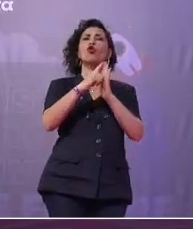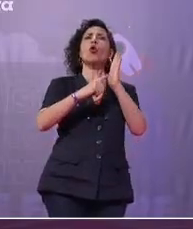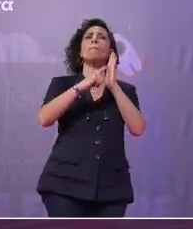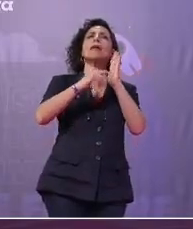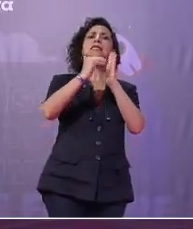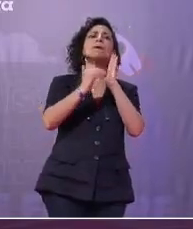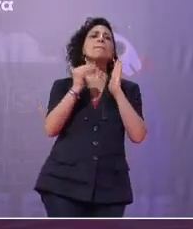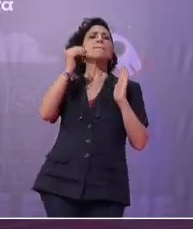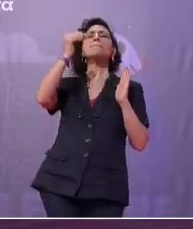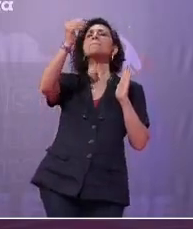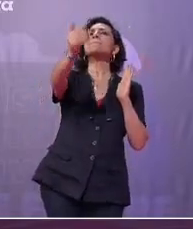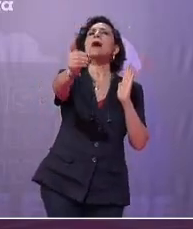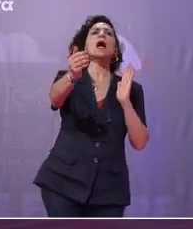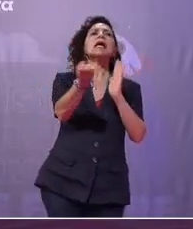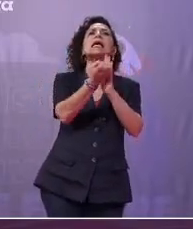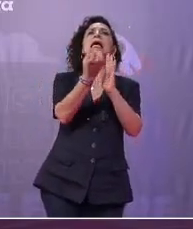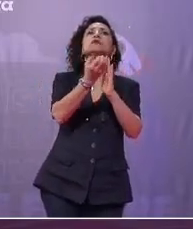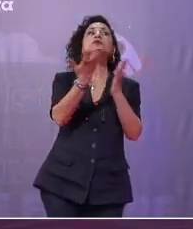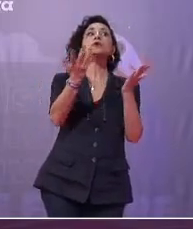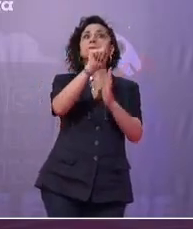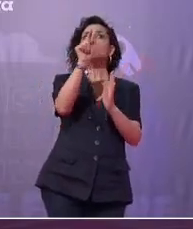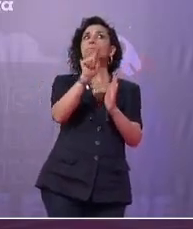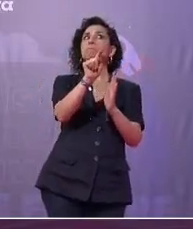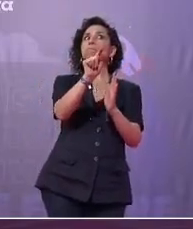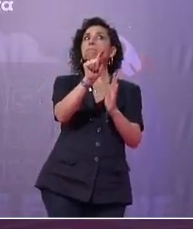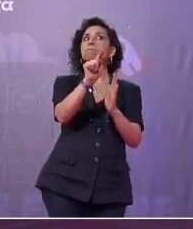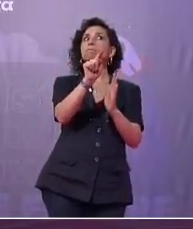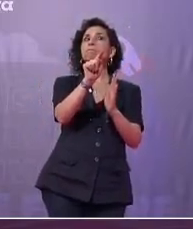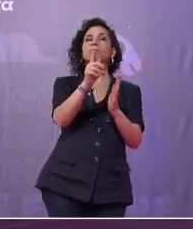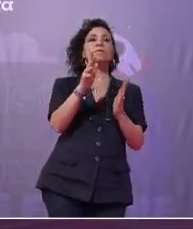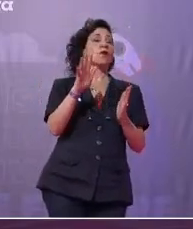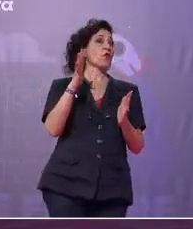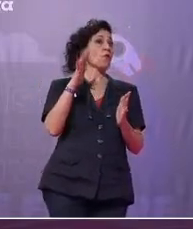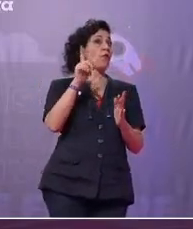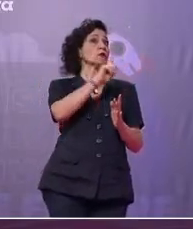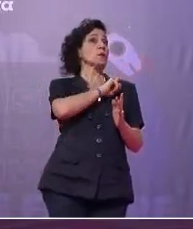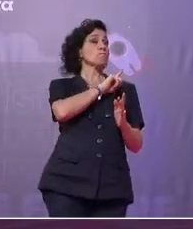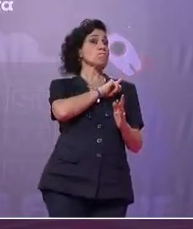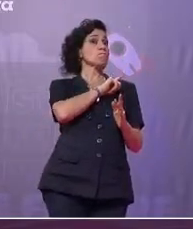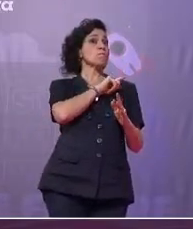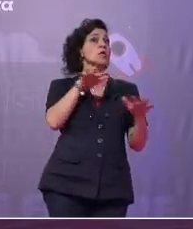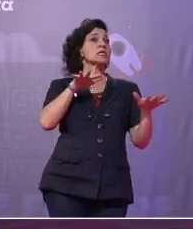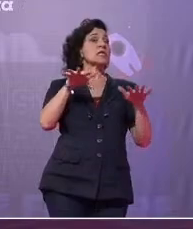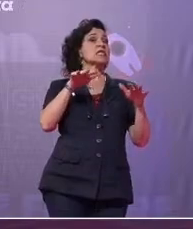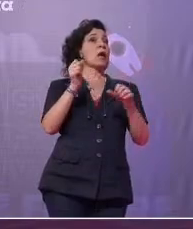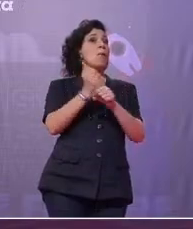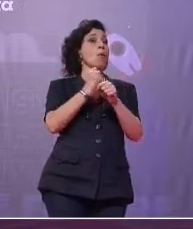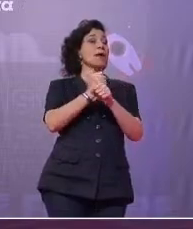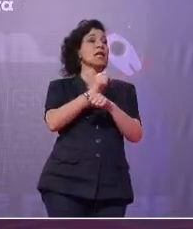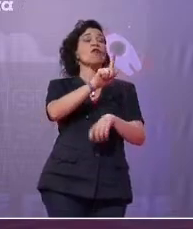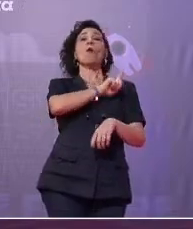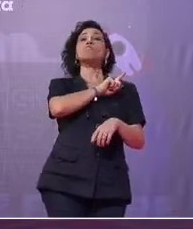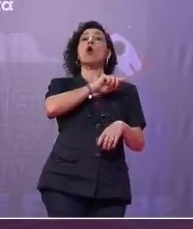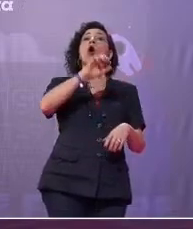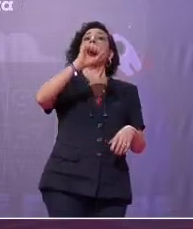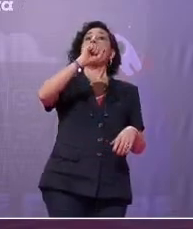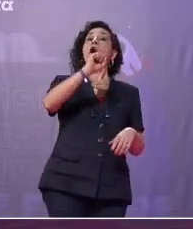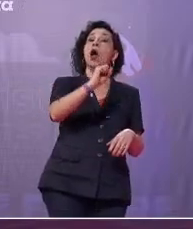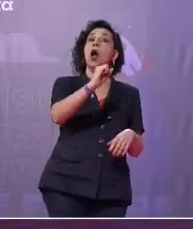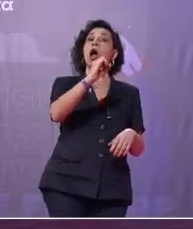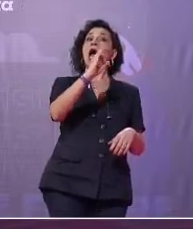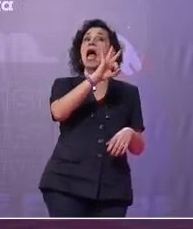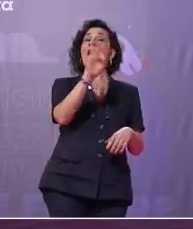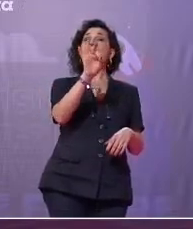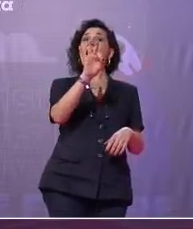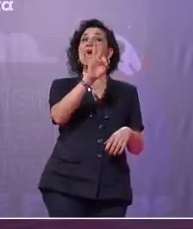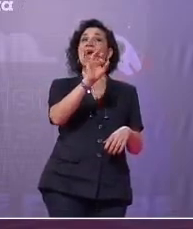nuova era Dove stiamo andando probabilmente il mio sistema operativo il mio software il mio speaker potrà semplicemente sentire